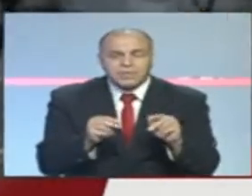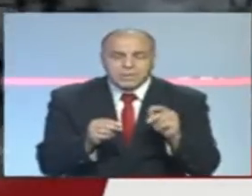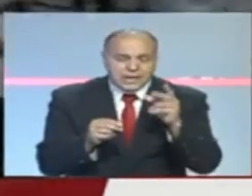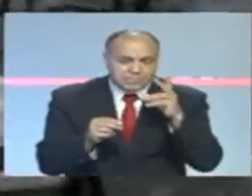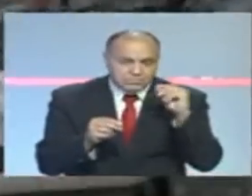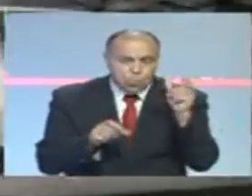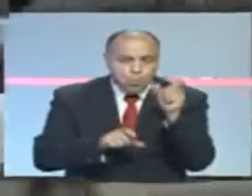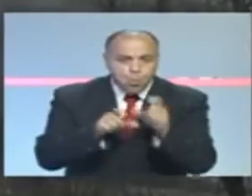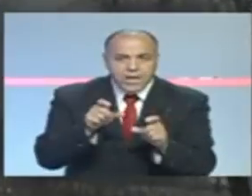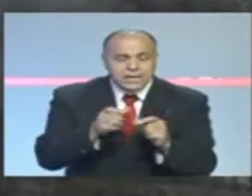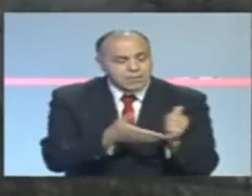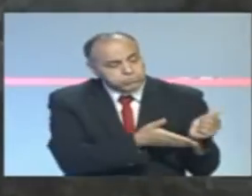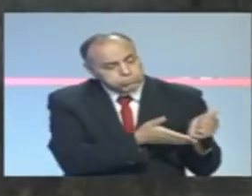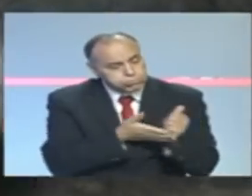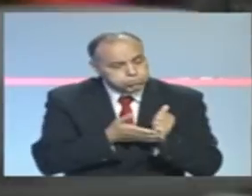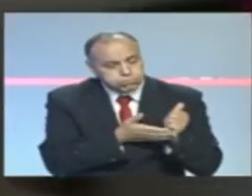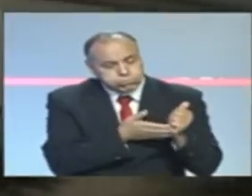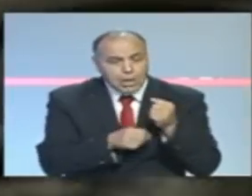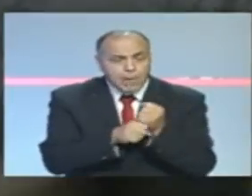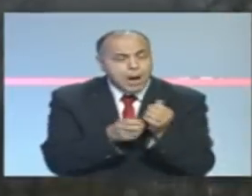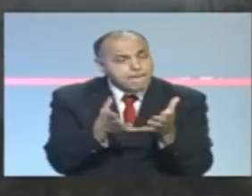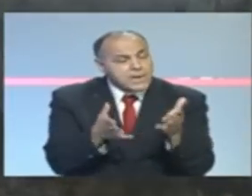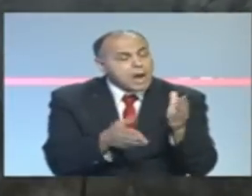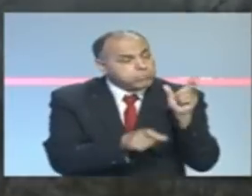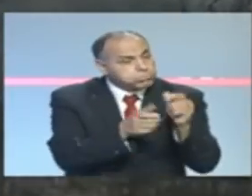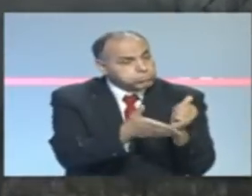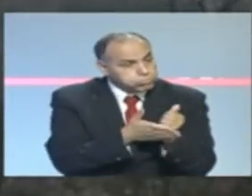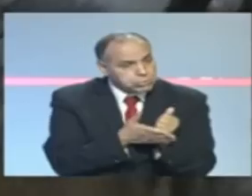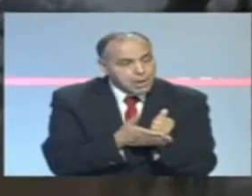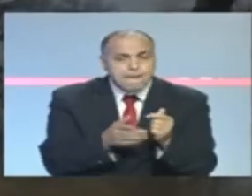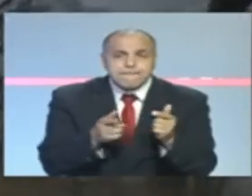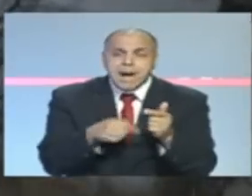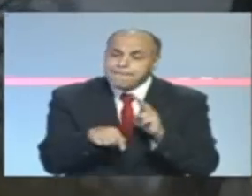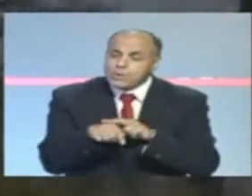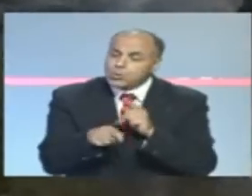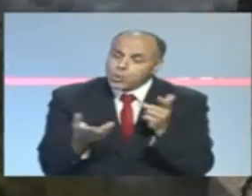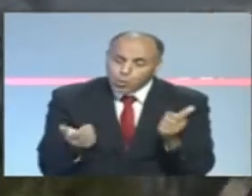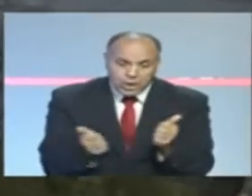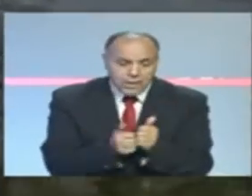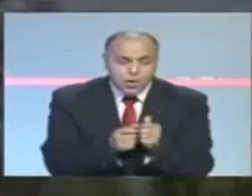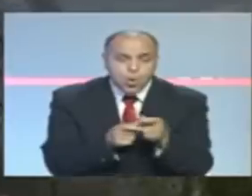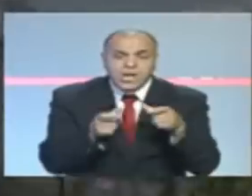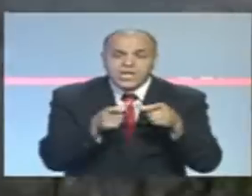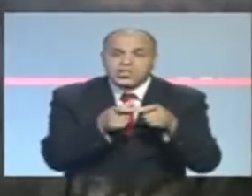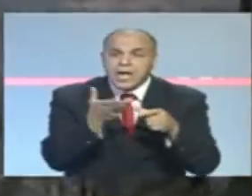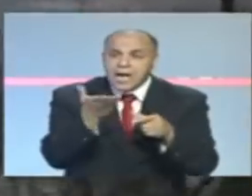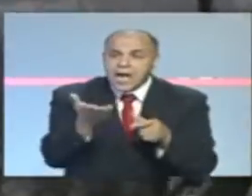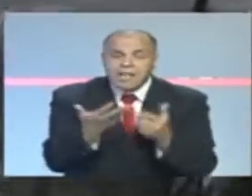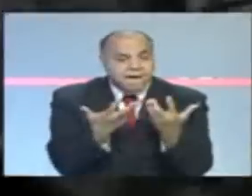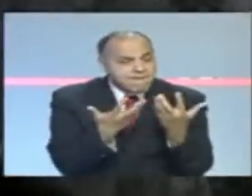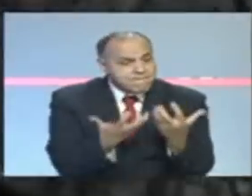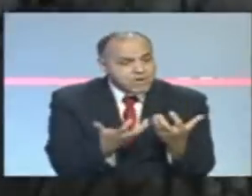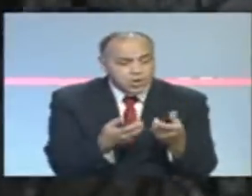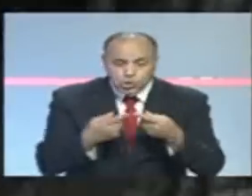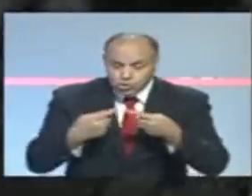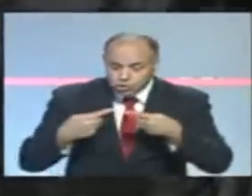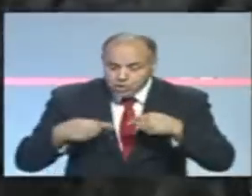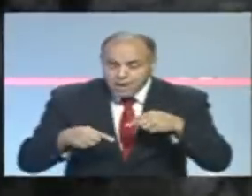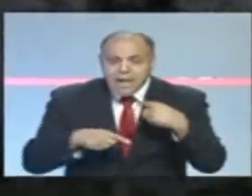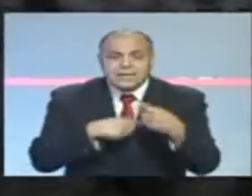المواطنين اللي يساعدونا بعمل كبير ياسر مع اصوات الجهويه واللجنه الجويه هي في حاله انعقاد دائم